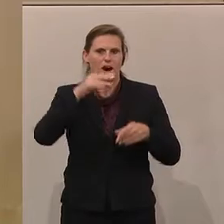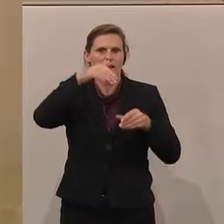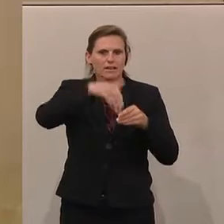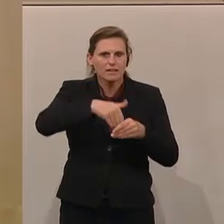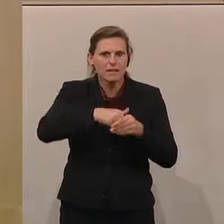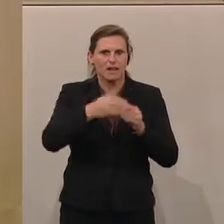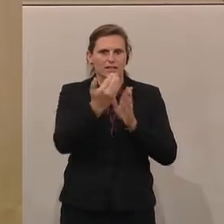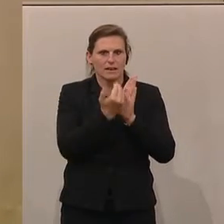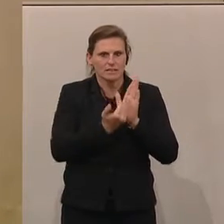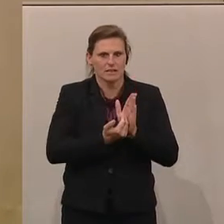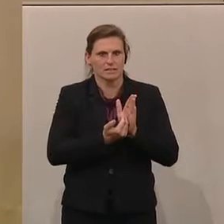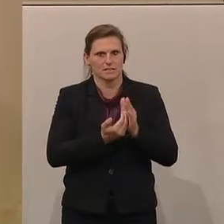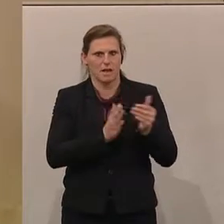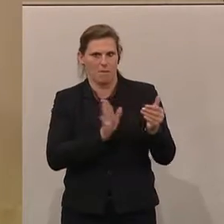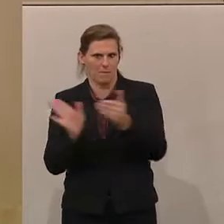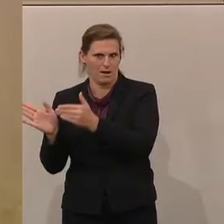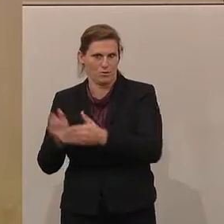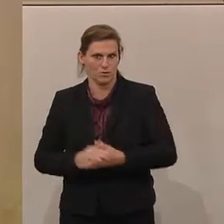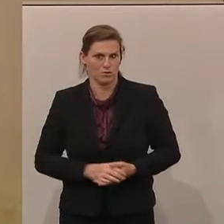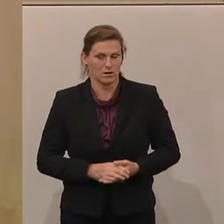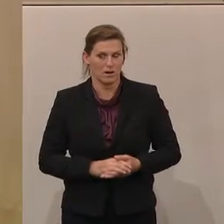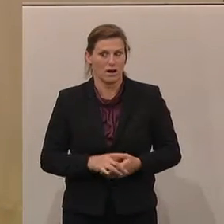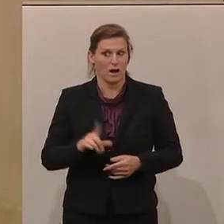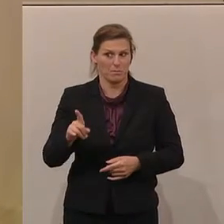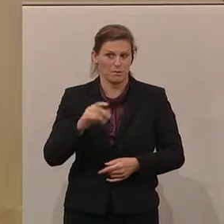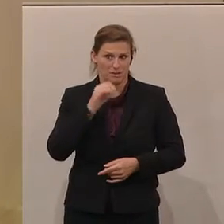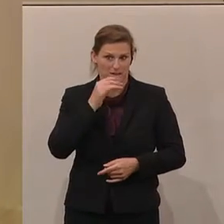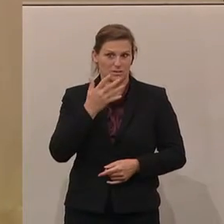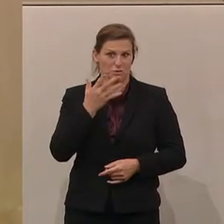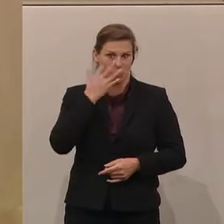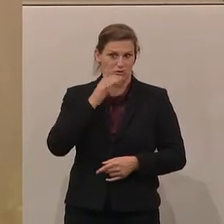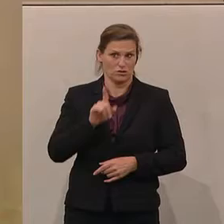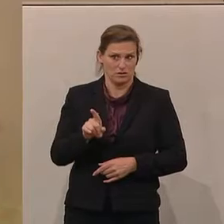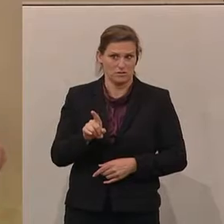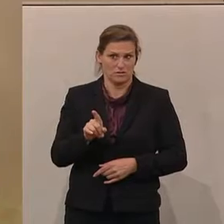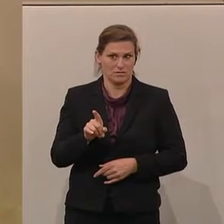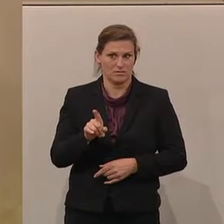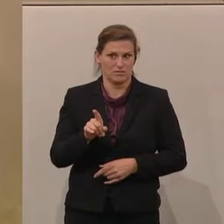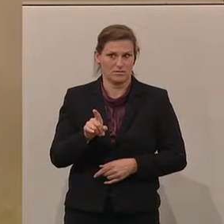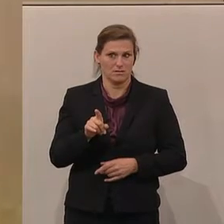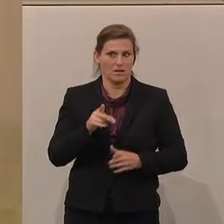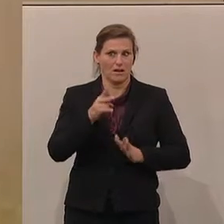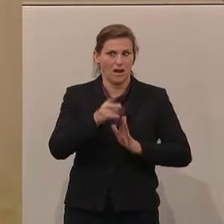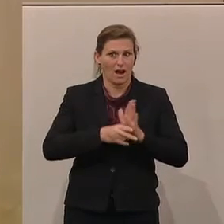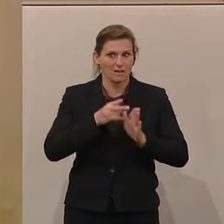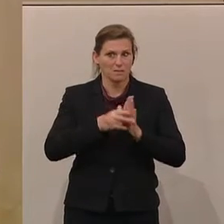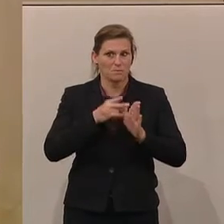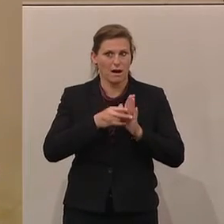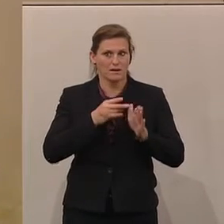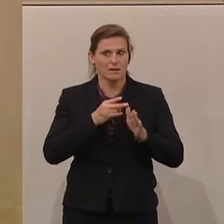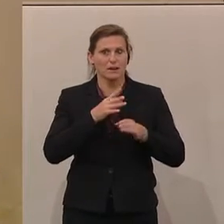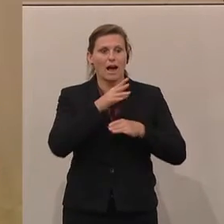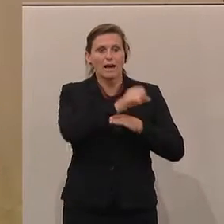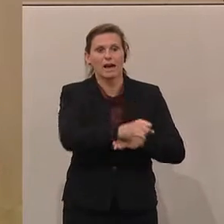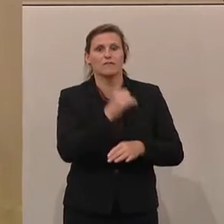dieses Gesetzes abzulenken. Aber täuschen Sie sich nicht. Mit dem Eisenbahner-Bashing tun Sie sich nicht